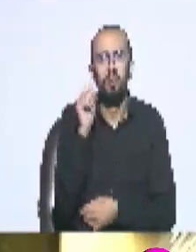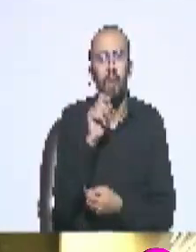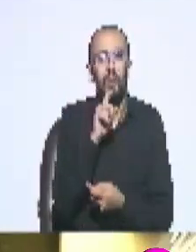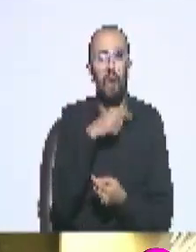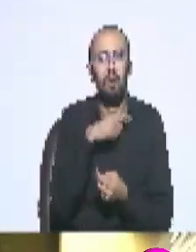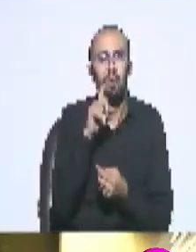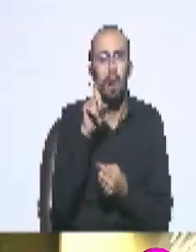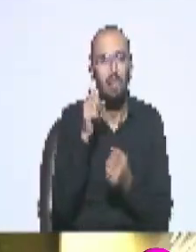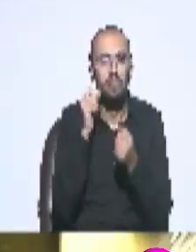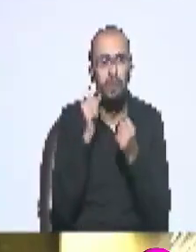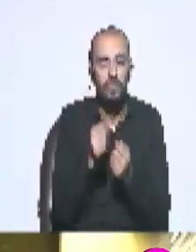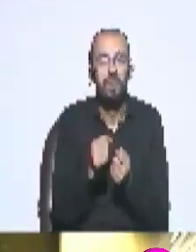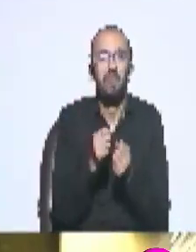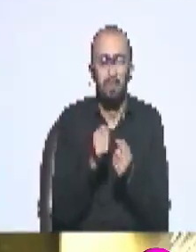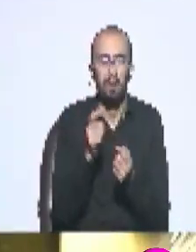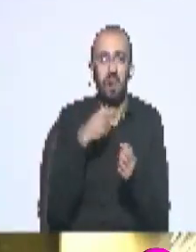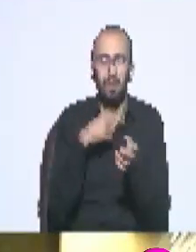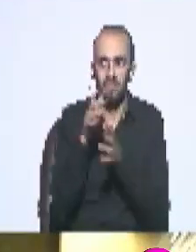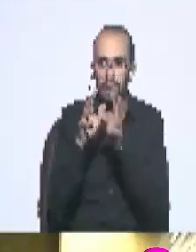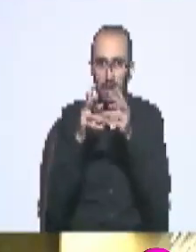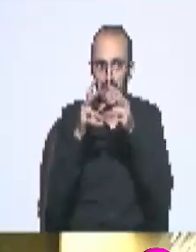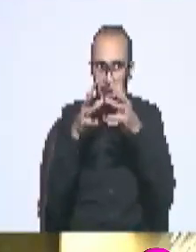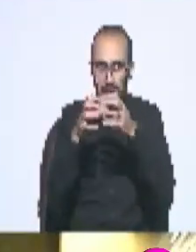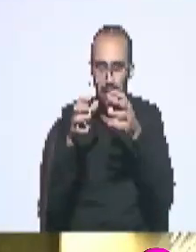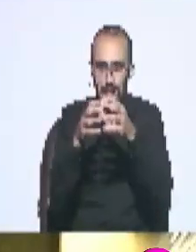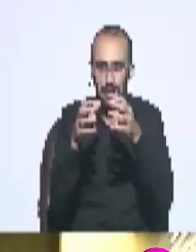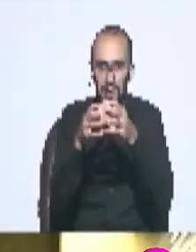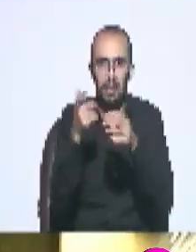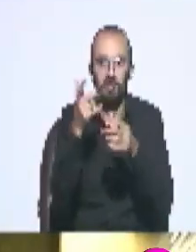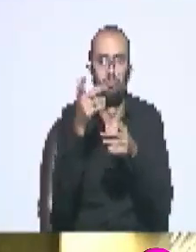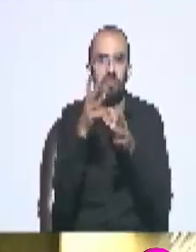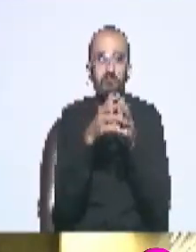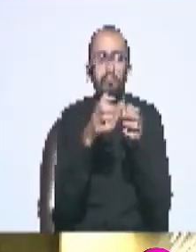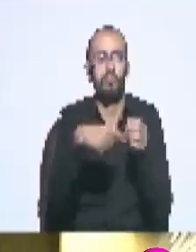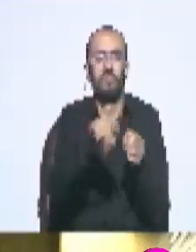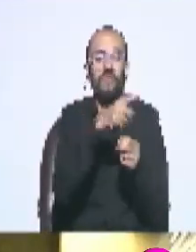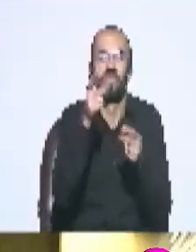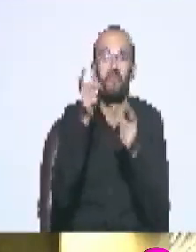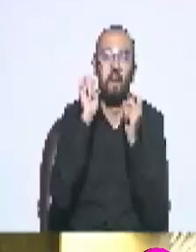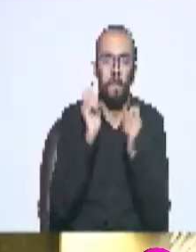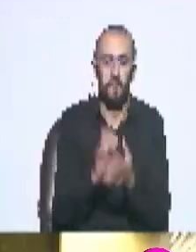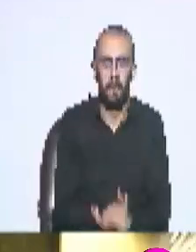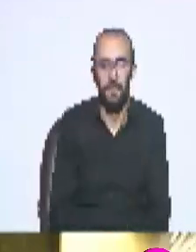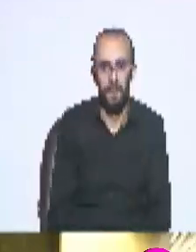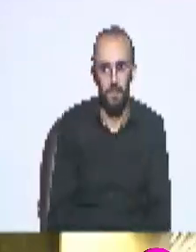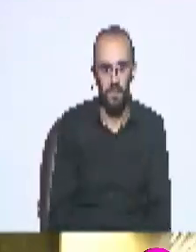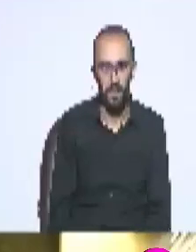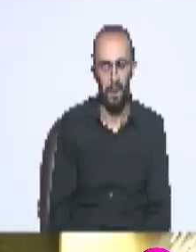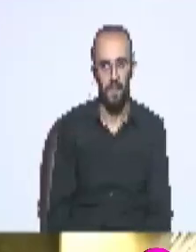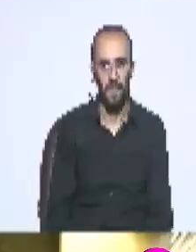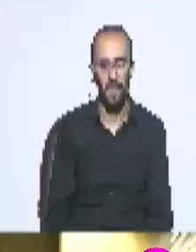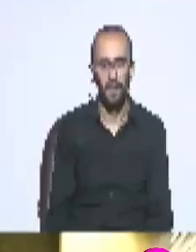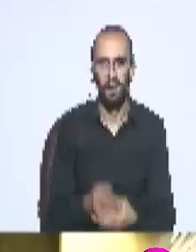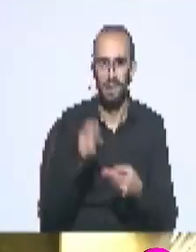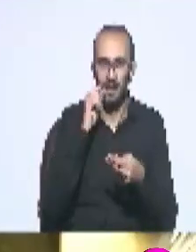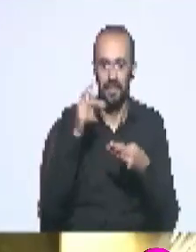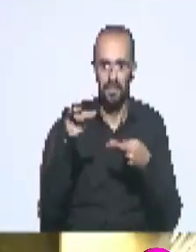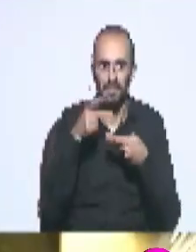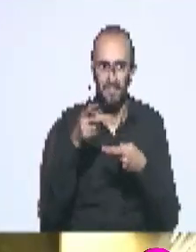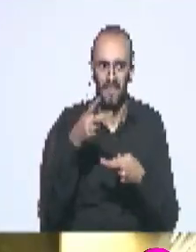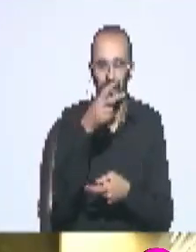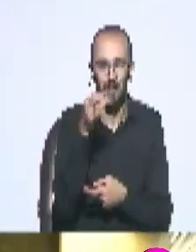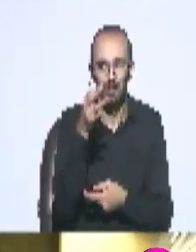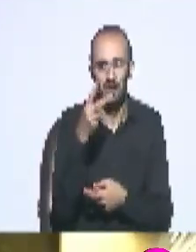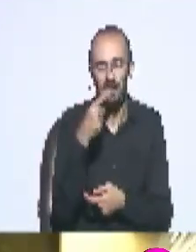يوصل له كنت بتمنى اني اوصل للاسئله دي من خلال طبعا ضيوفنا الكرام اللي كانوا بينورو في